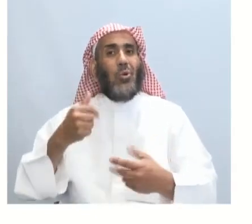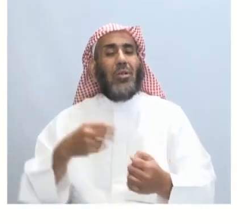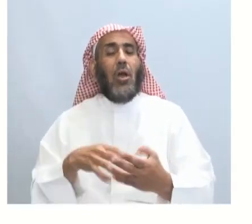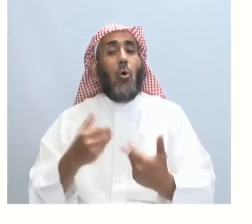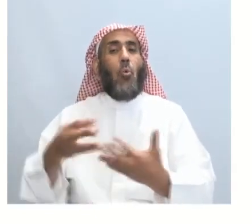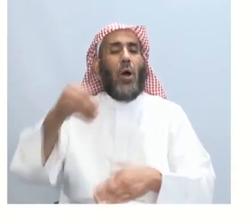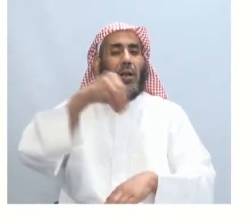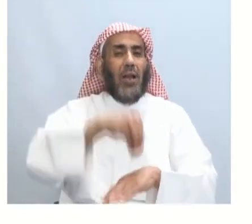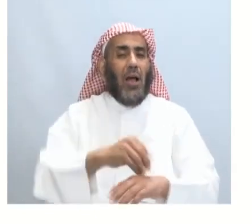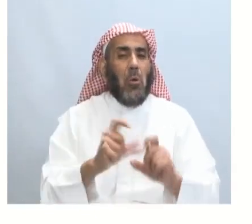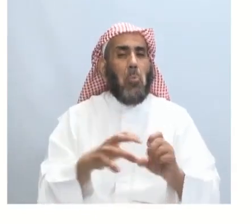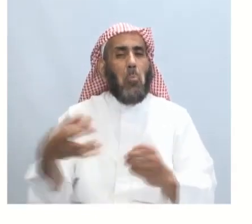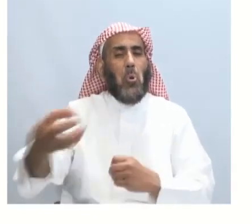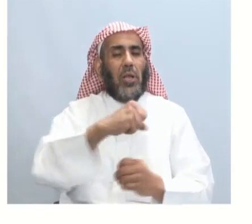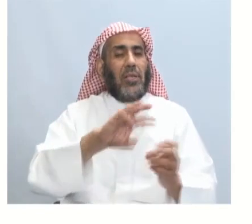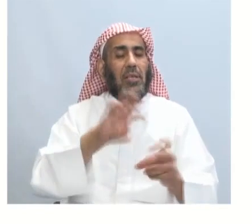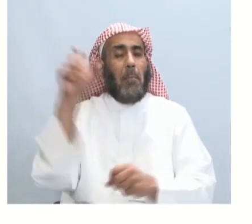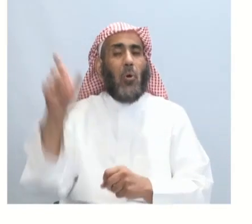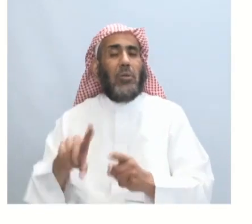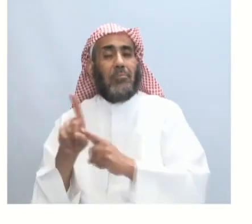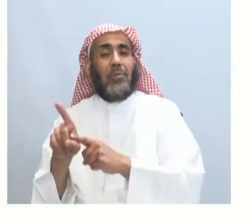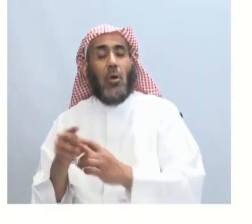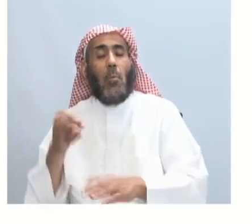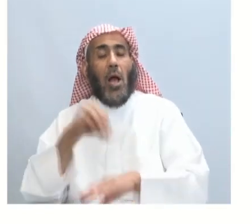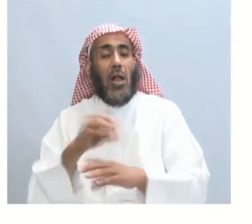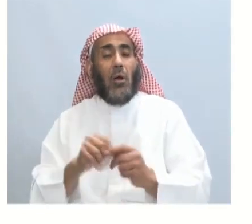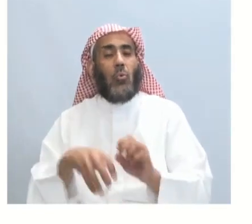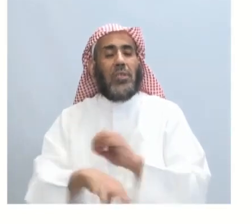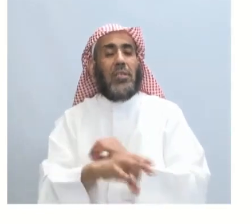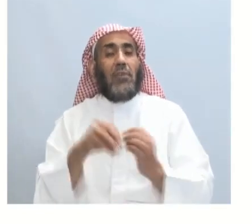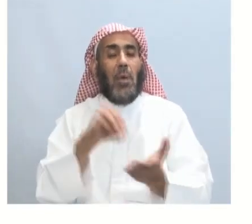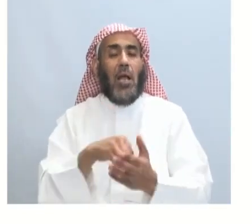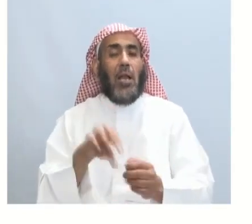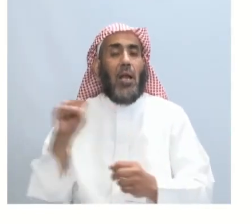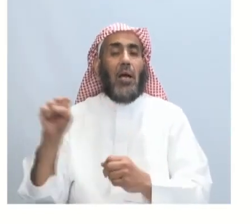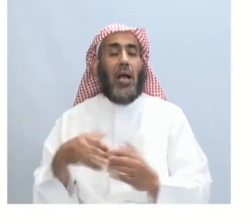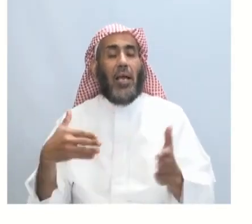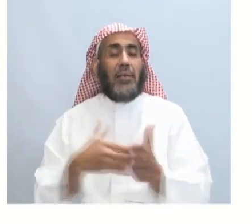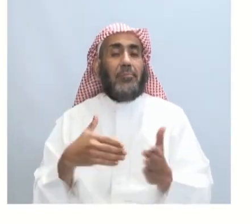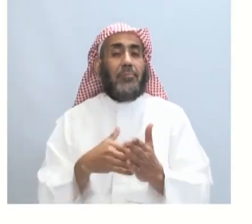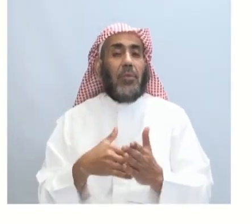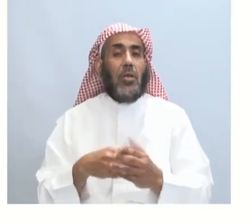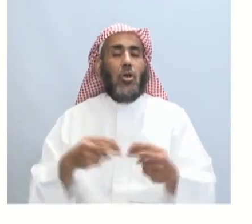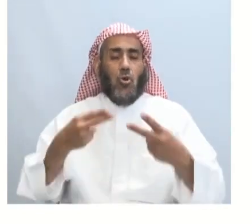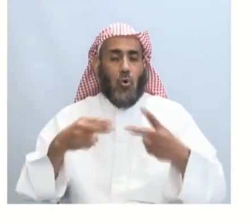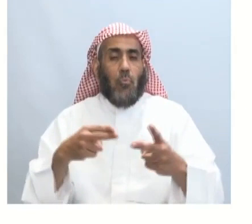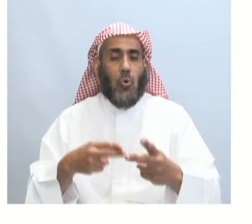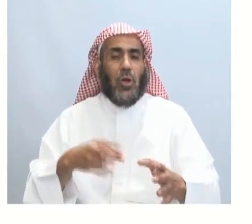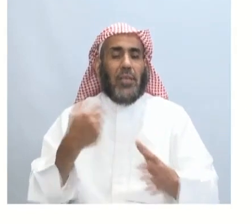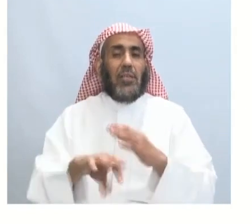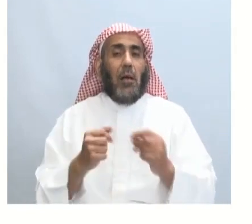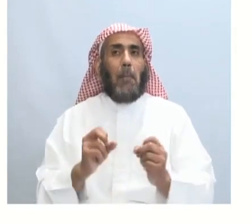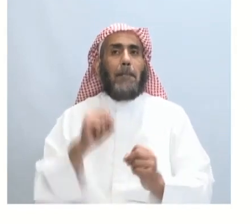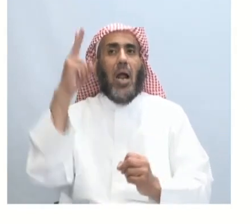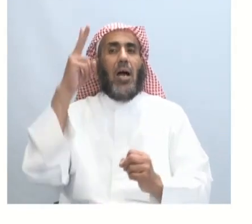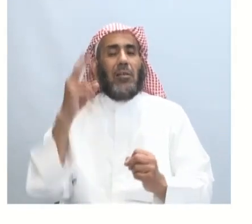ملكيتها لصاحبها من هو صاحب الحق ومحل الحق وتصنيف محل الحق اخيرا قبول ايداء طلب براءه